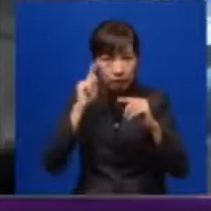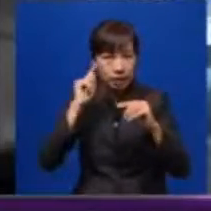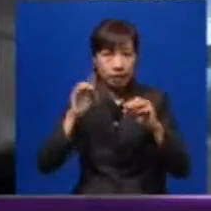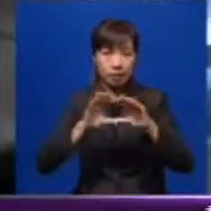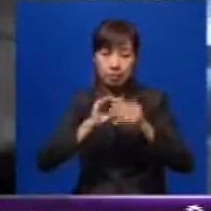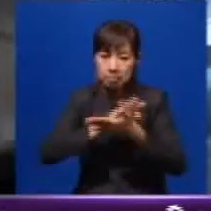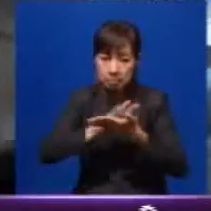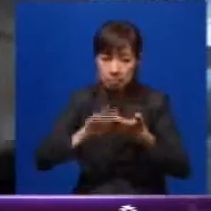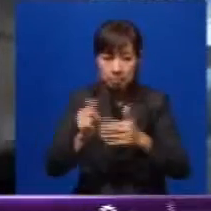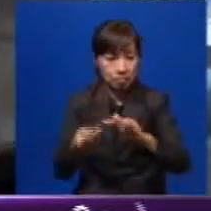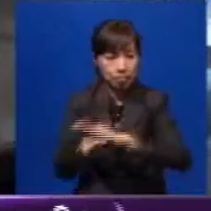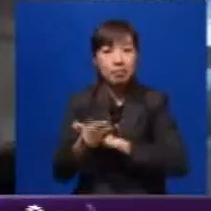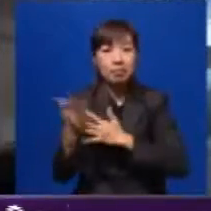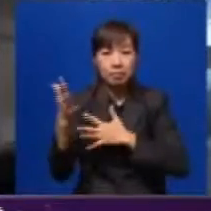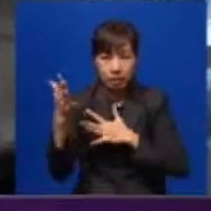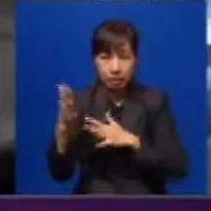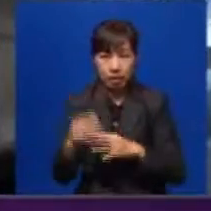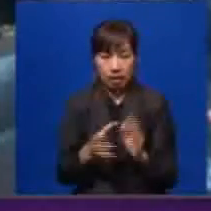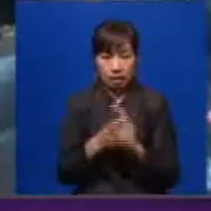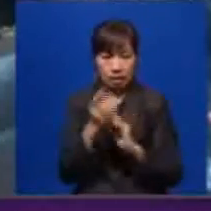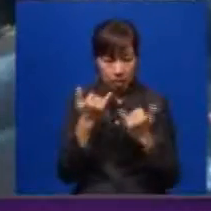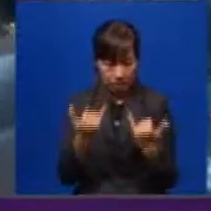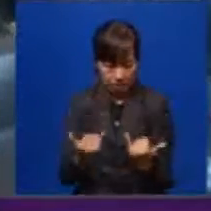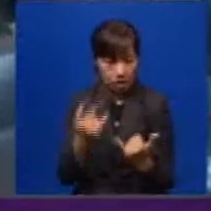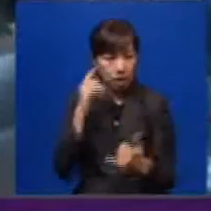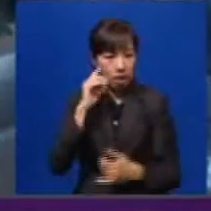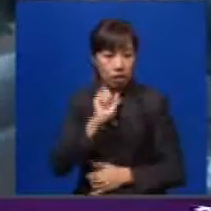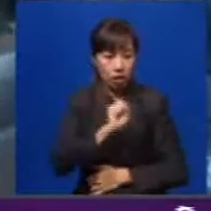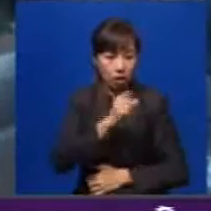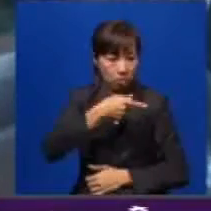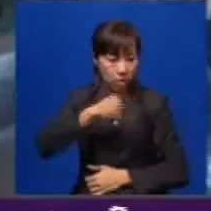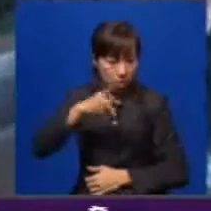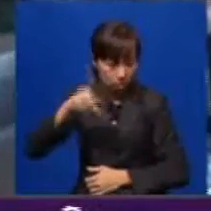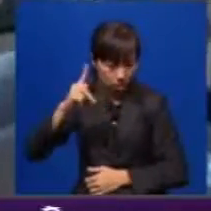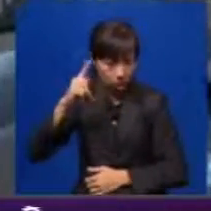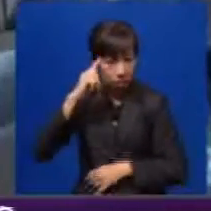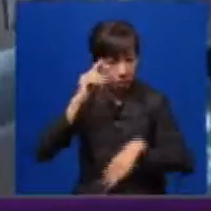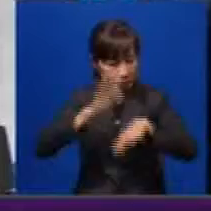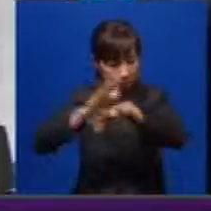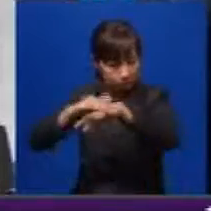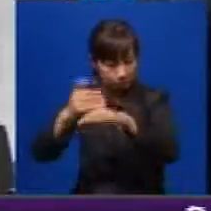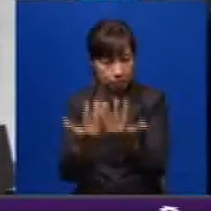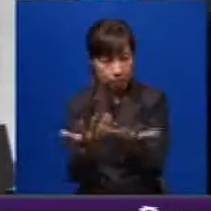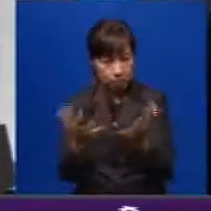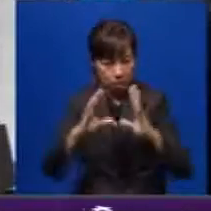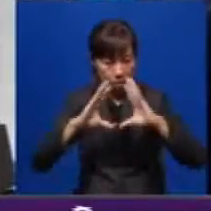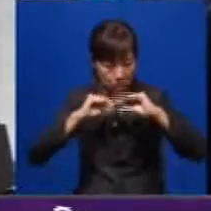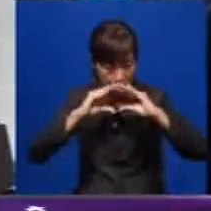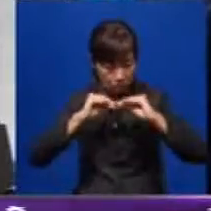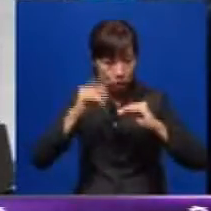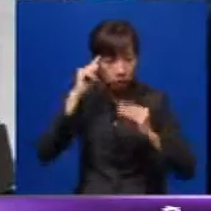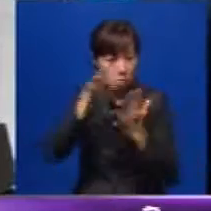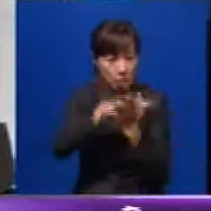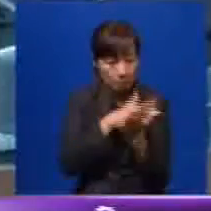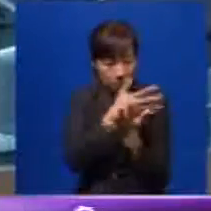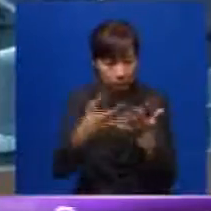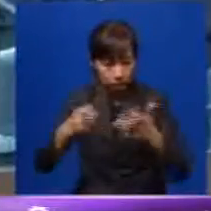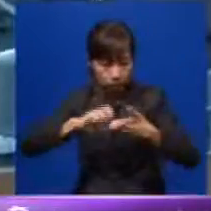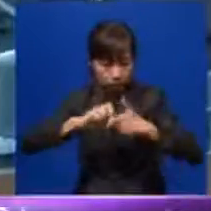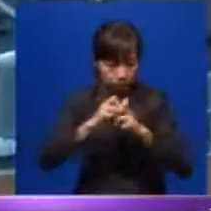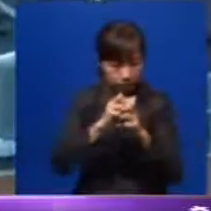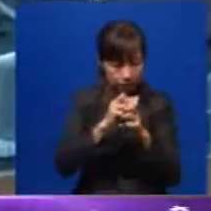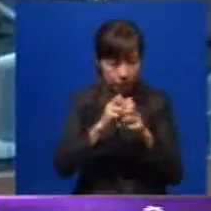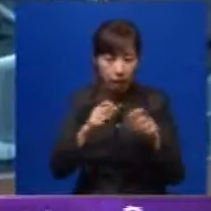สัปดาห์นี้สปปจะเชิญประชุมจัดทำแผนรถ Mapในการแก้ไขปัญหาความขัดแย้งพร้อมกับขอให้หน่วยงานได้เร่งรัดในการ